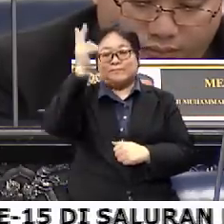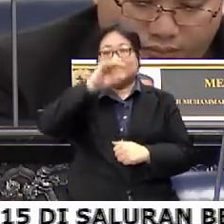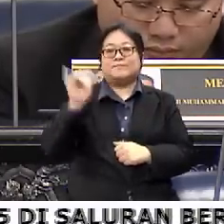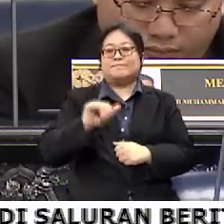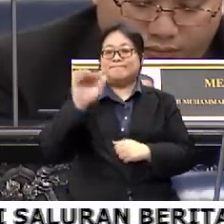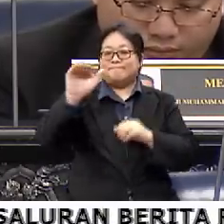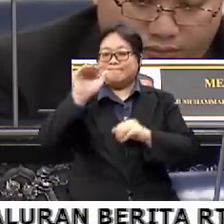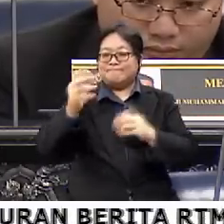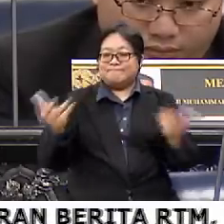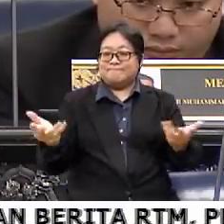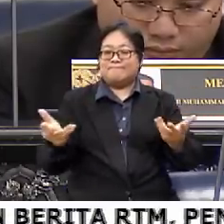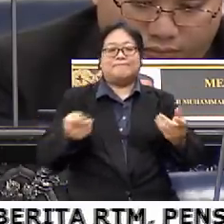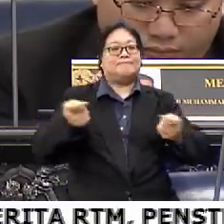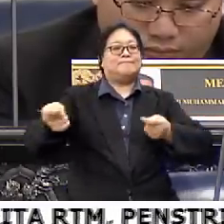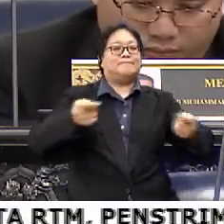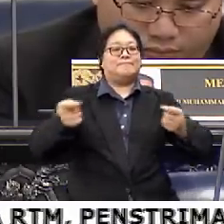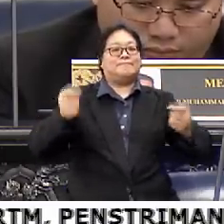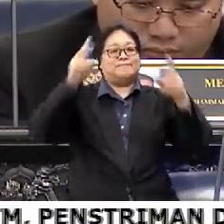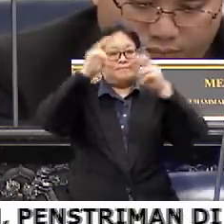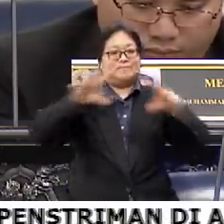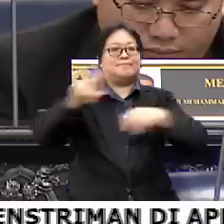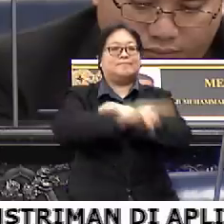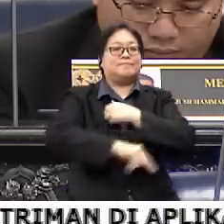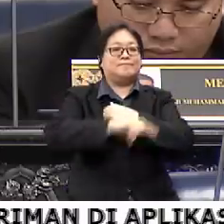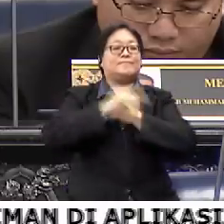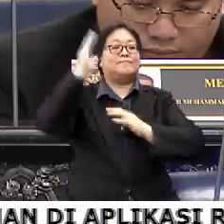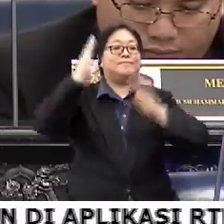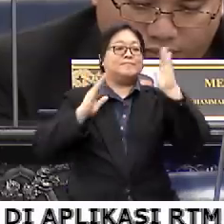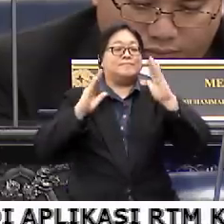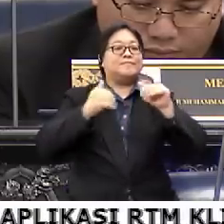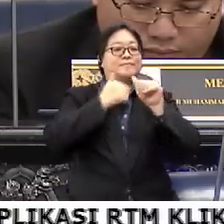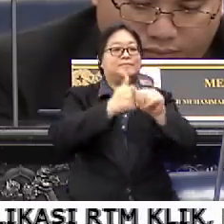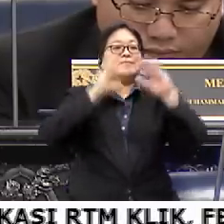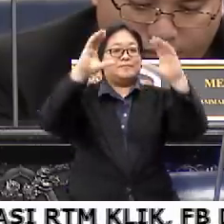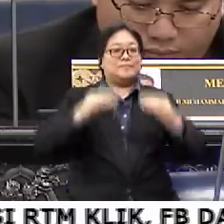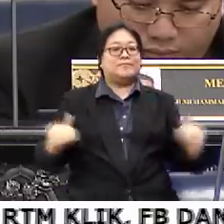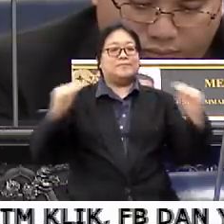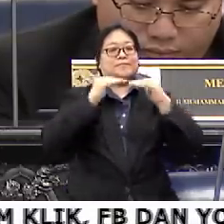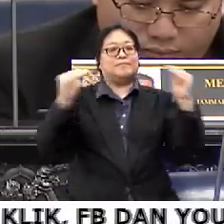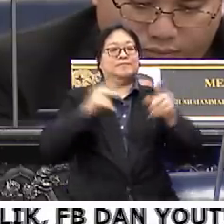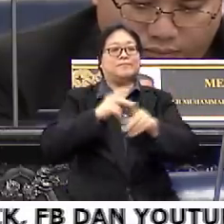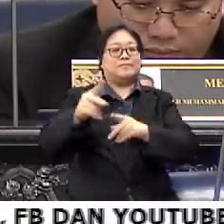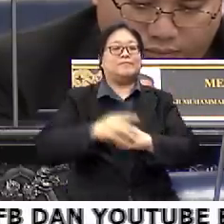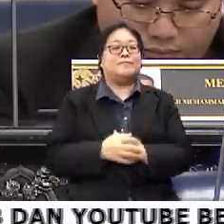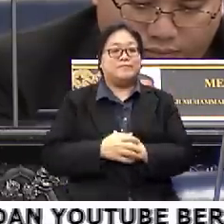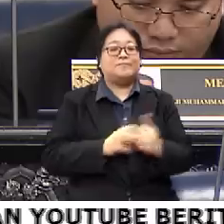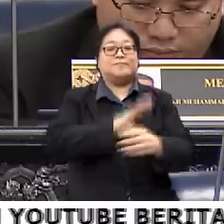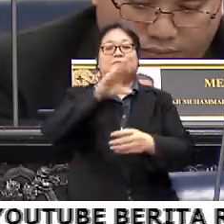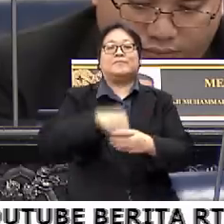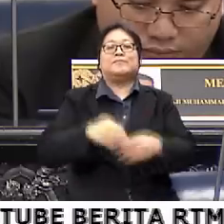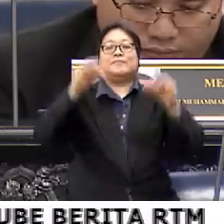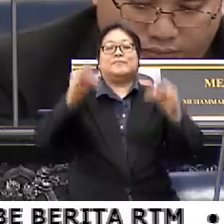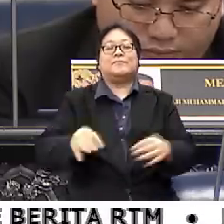juga diingatkan agar mentadbir memakmurkan negeri negara ini dengan acuan neraca keadilan dan profesional. Ini termasuklah